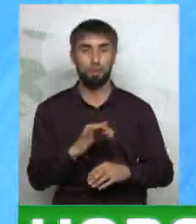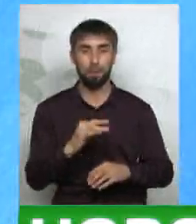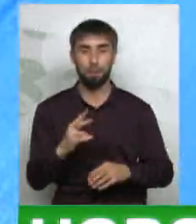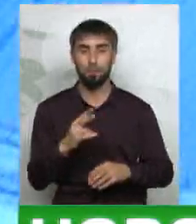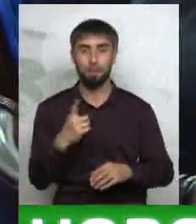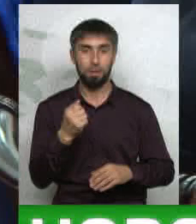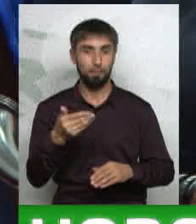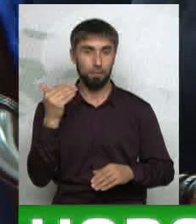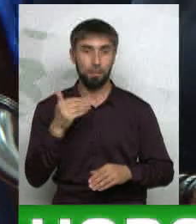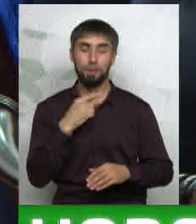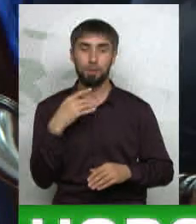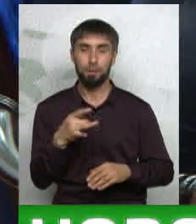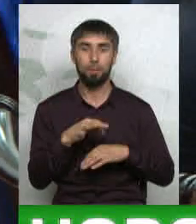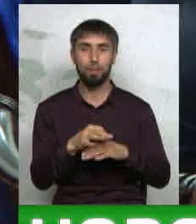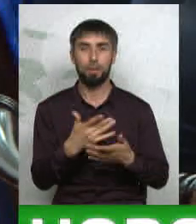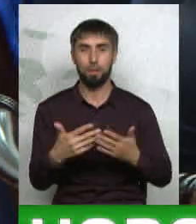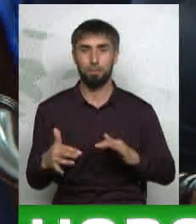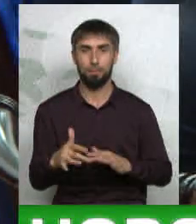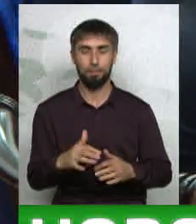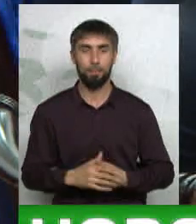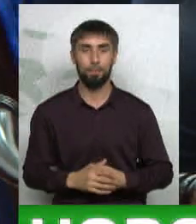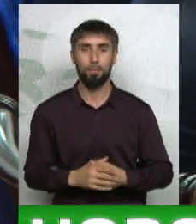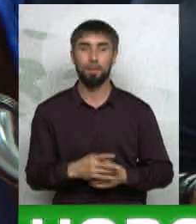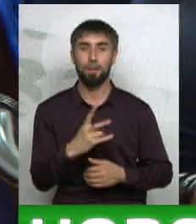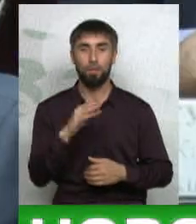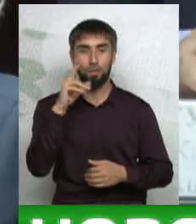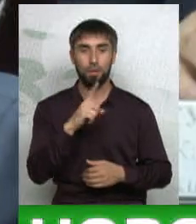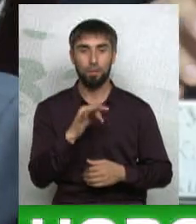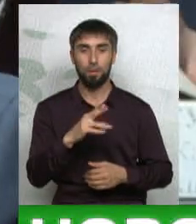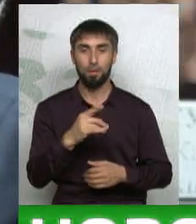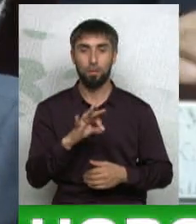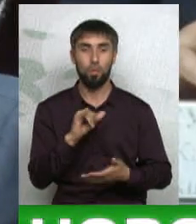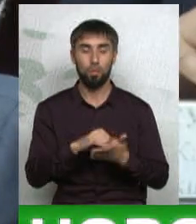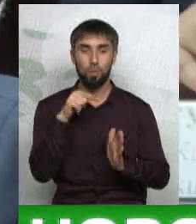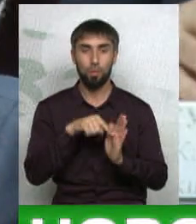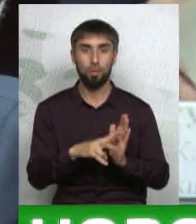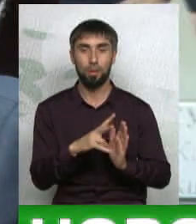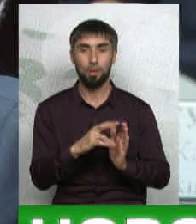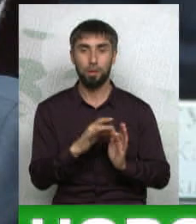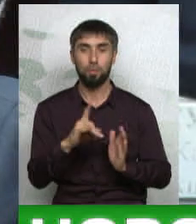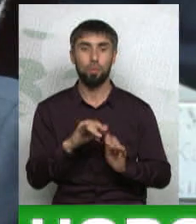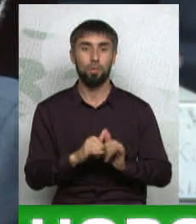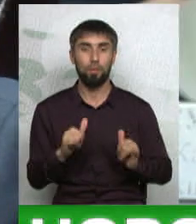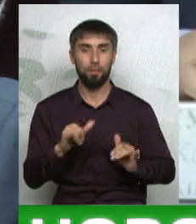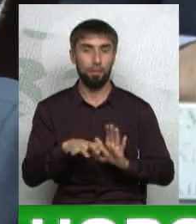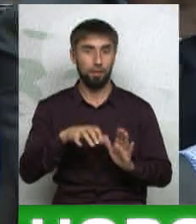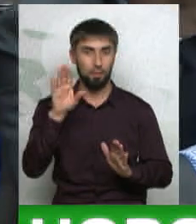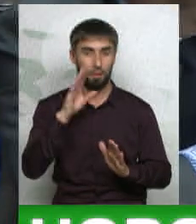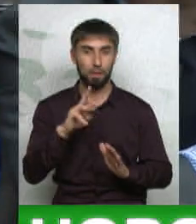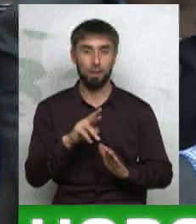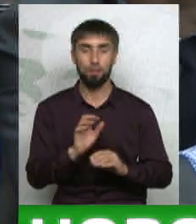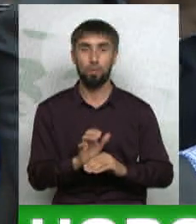минувшую неделю на территории региона проведен ряд мероприятий. На водозаборе Кантышева установлен глубинный насос для увеличения объема добываемой воды